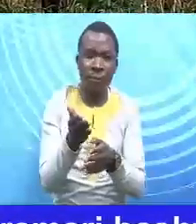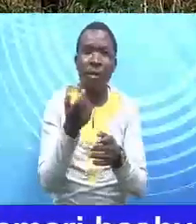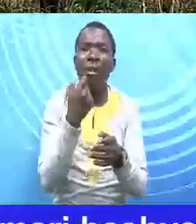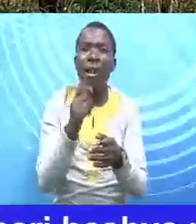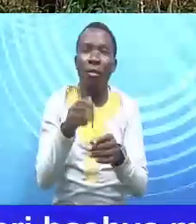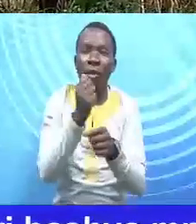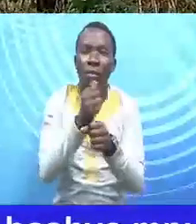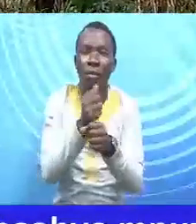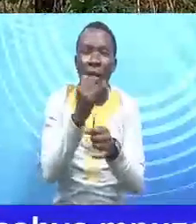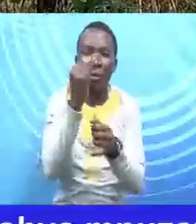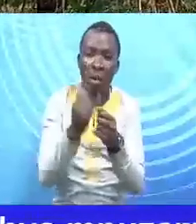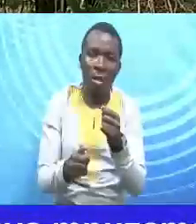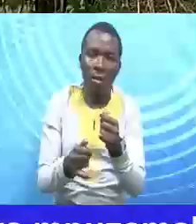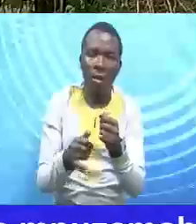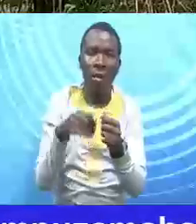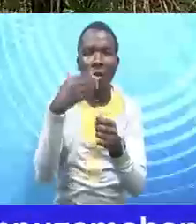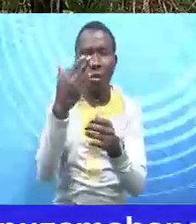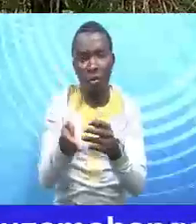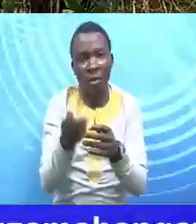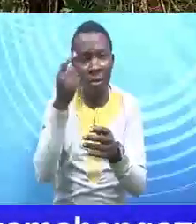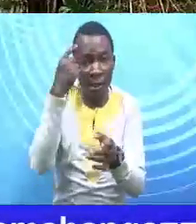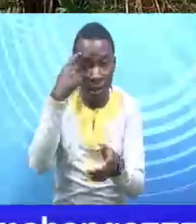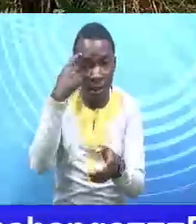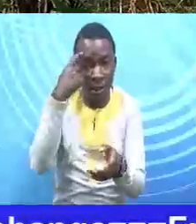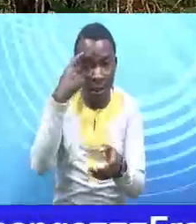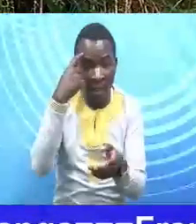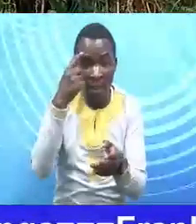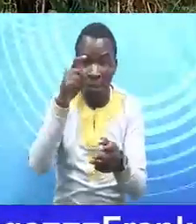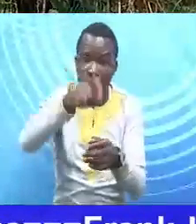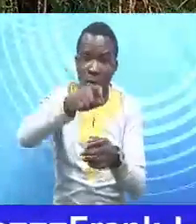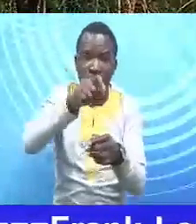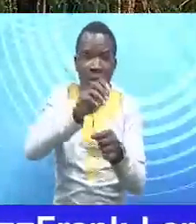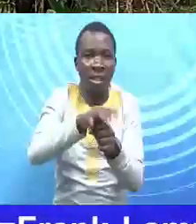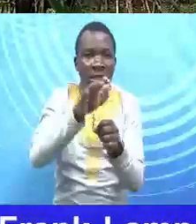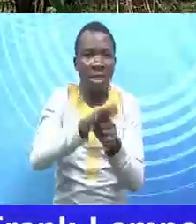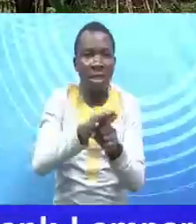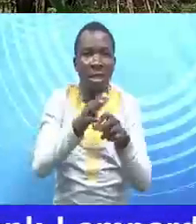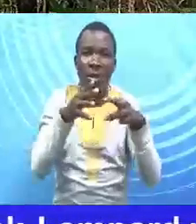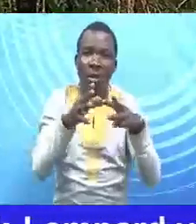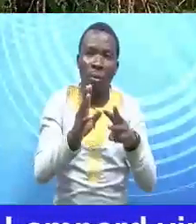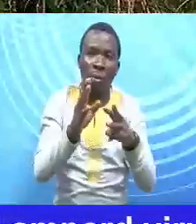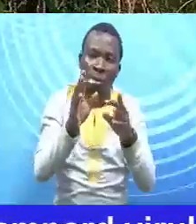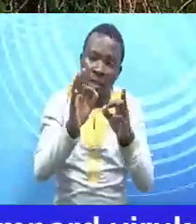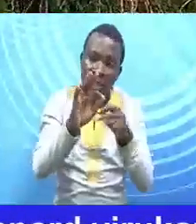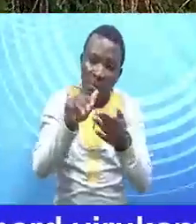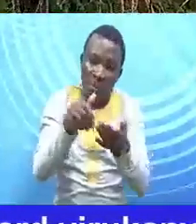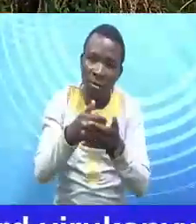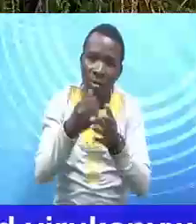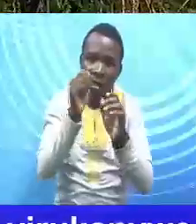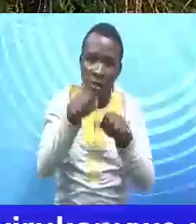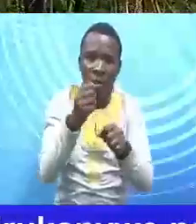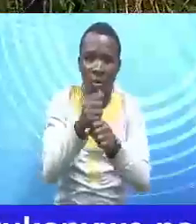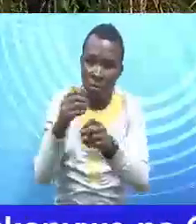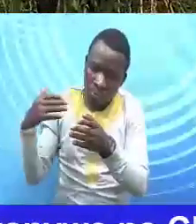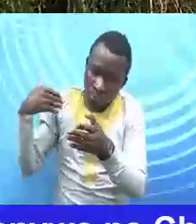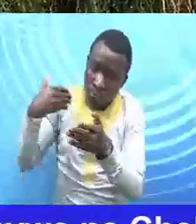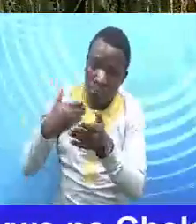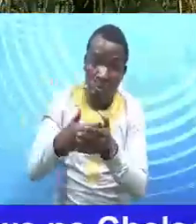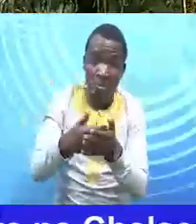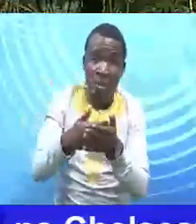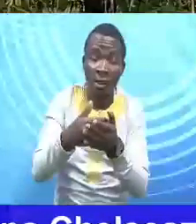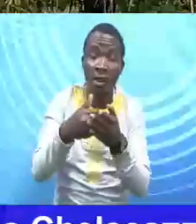ukarangira ukatugezwaho ukatwegerezwa turawukeneye cyane ku buryo buri kimwe cyose cyaje gikorwa kikahagera ese nk'imyaka ihingwa